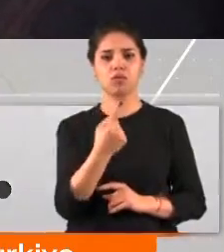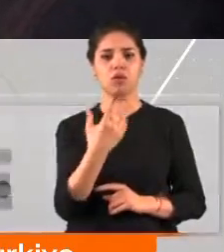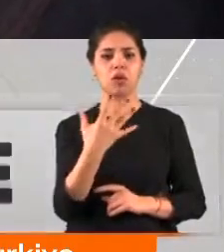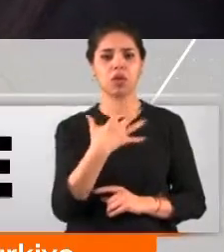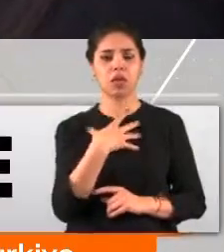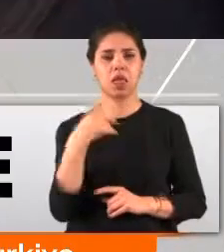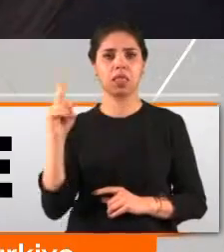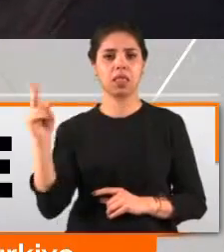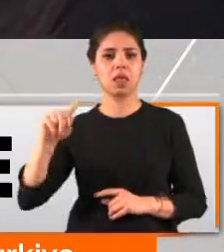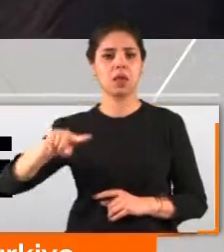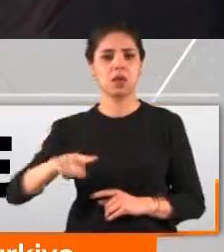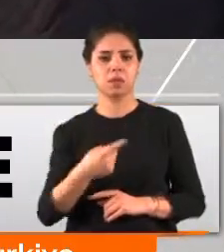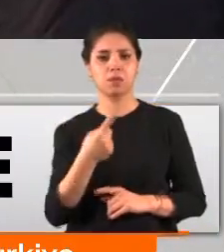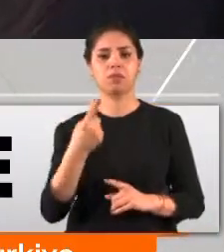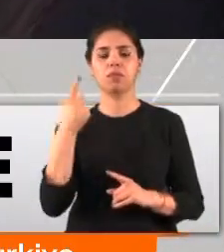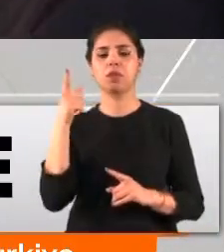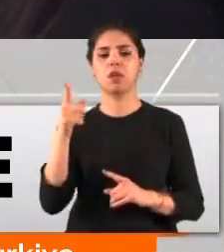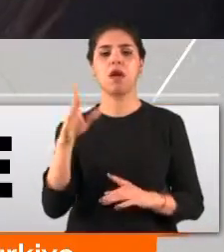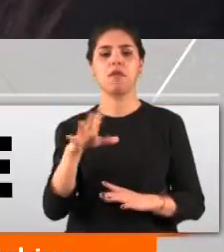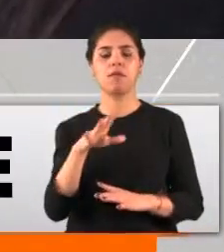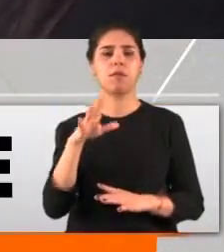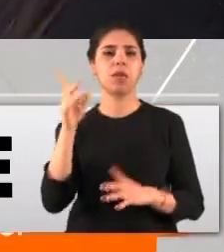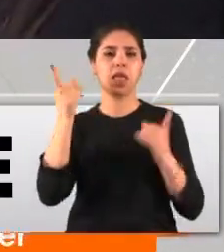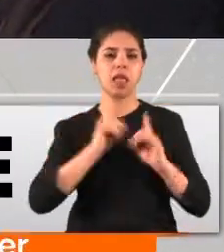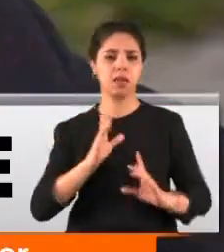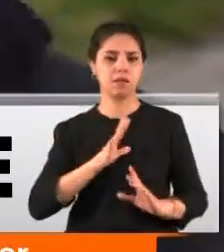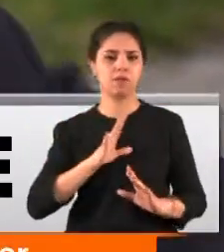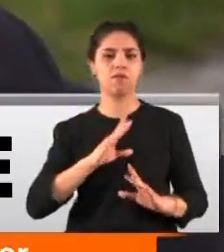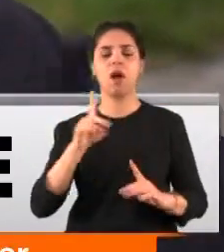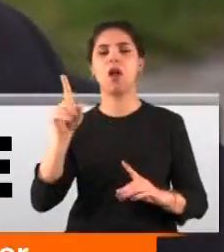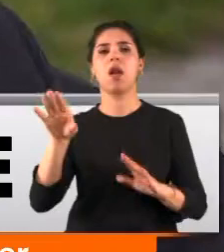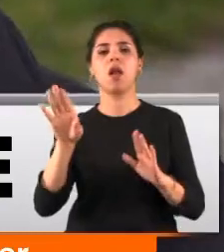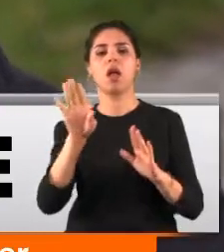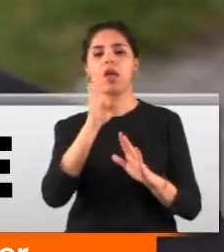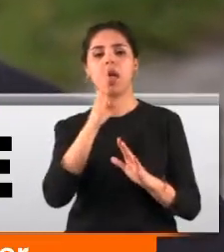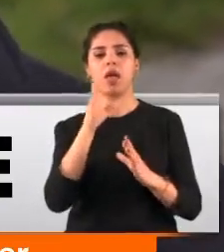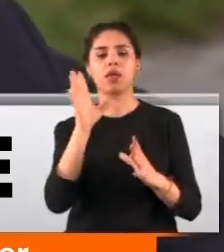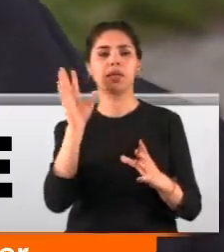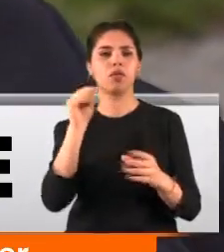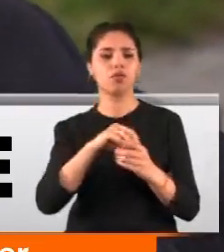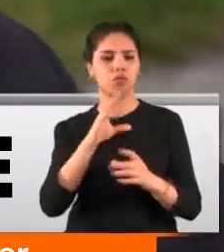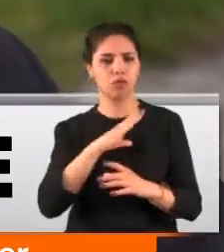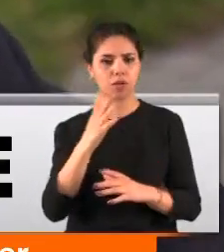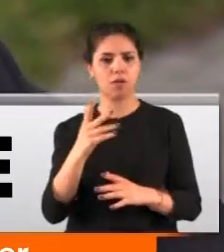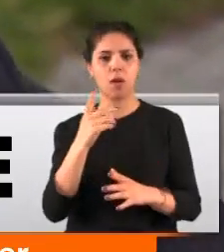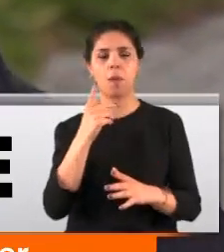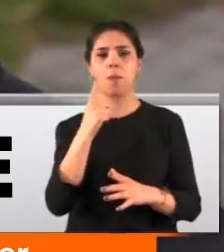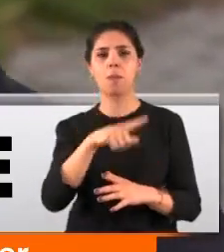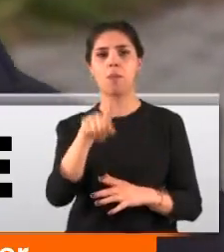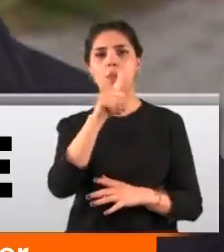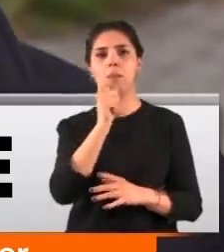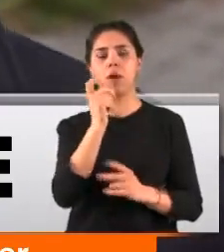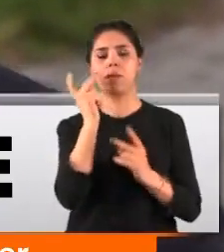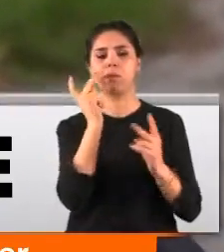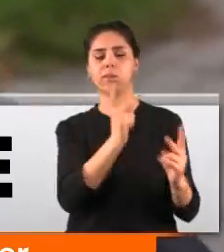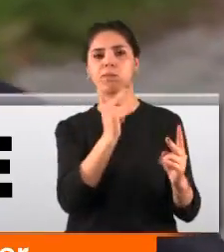imza yetkileri Ticaret Sicil Gazetesi'nde mevcut, evraklarda da sabit. O kaldırılan paranın tamamının içerideki şahıslara ait,